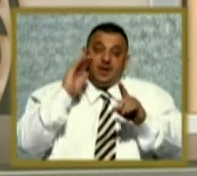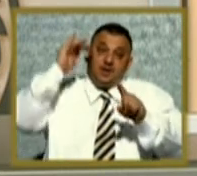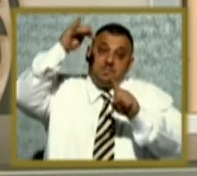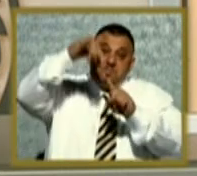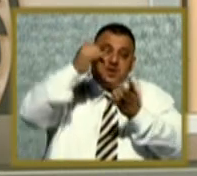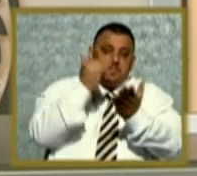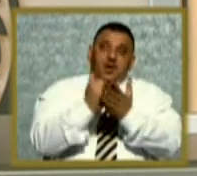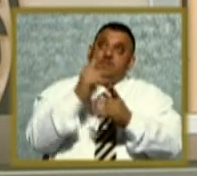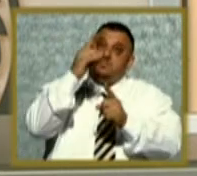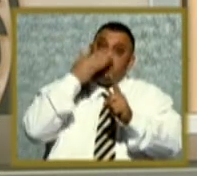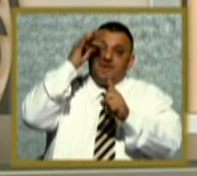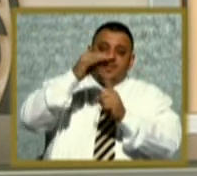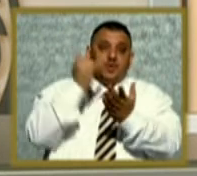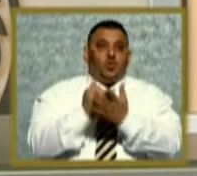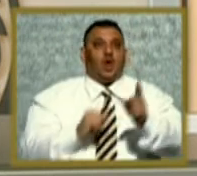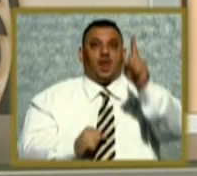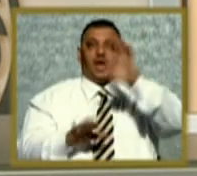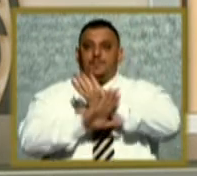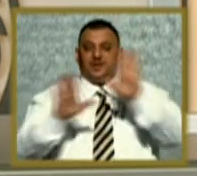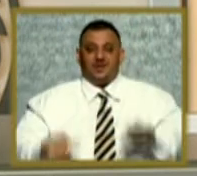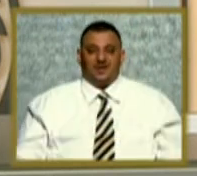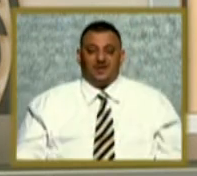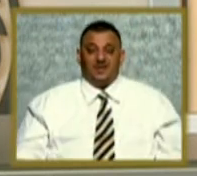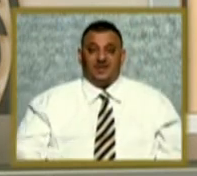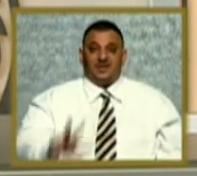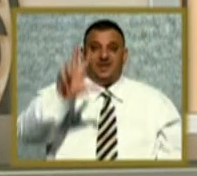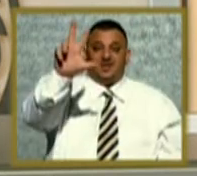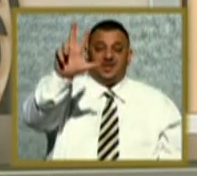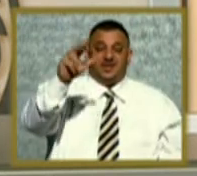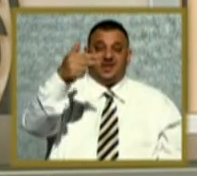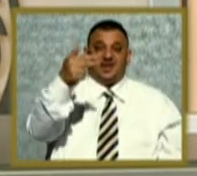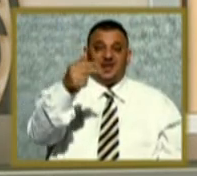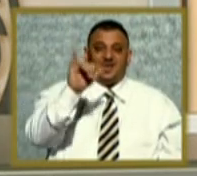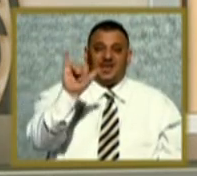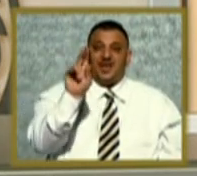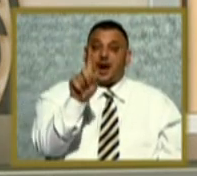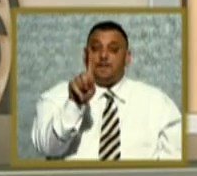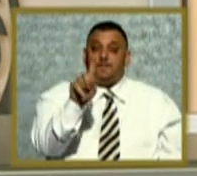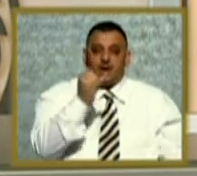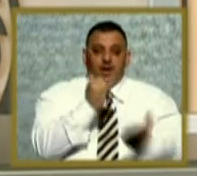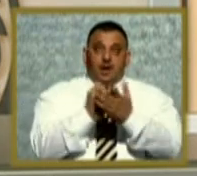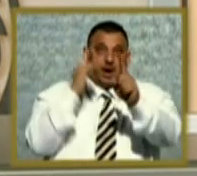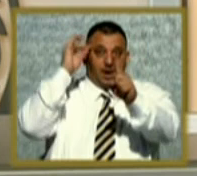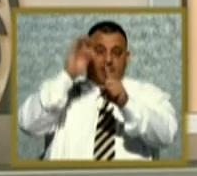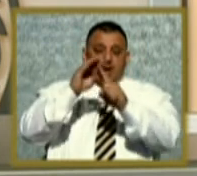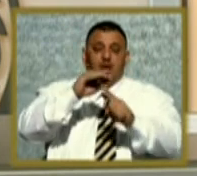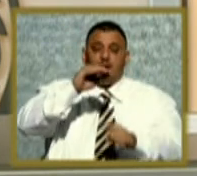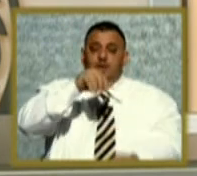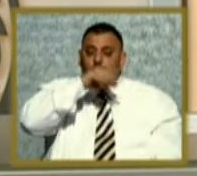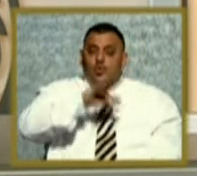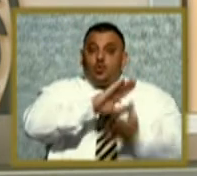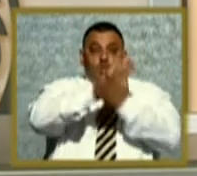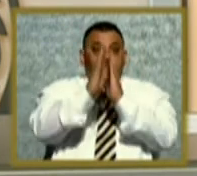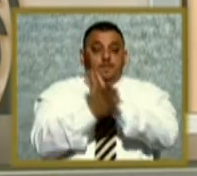جل وعلا، وأن الغيب لا أحد يطلع عليه، لا ملك مقرب ولا نبي مرسل، وأن من